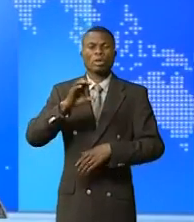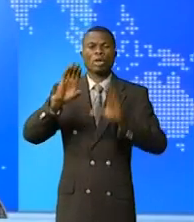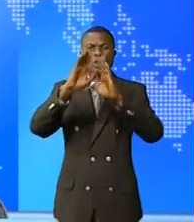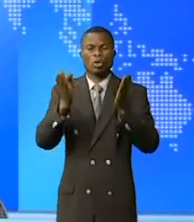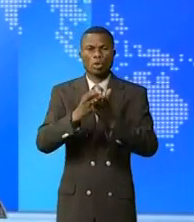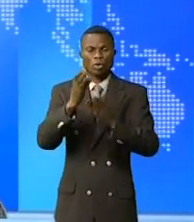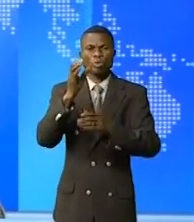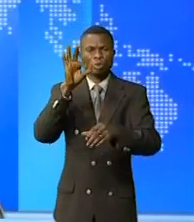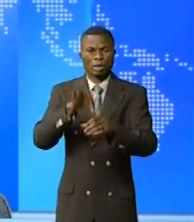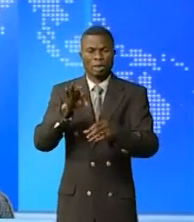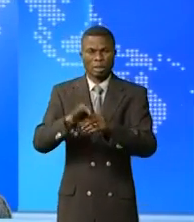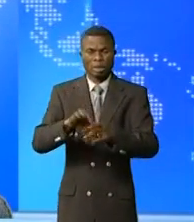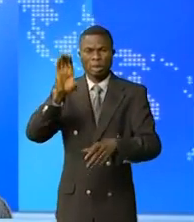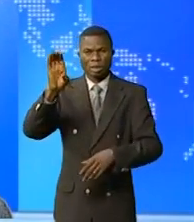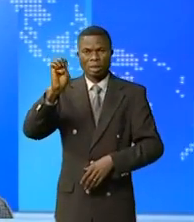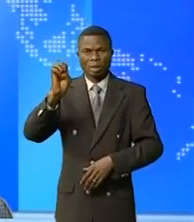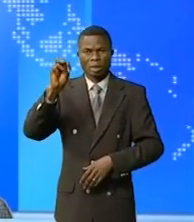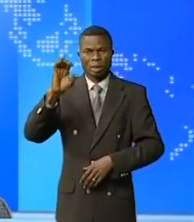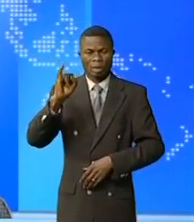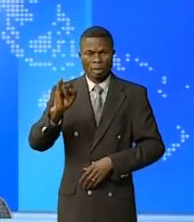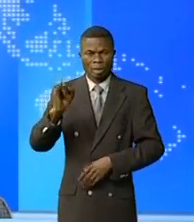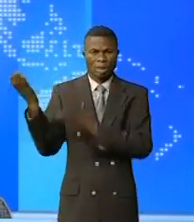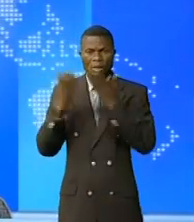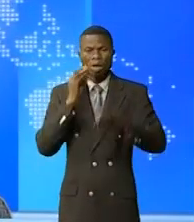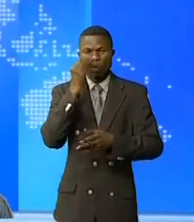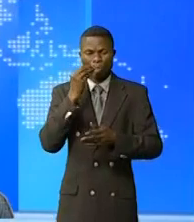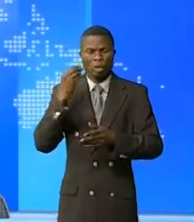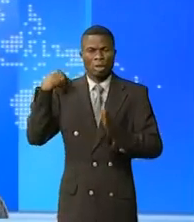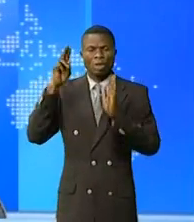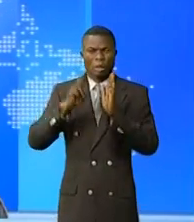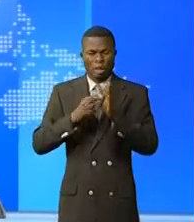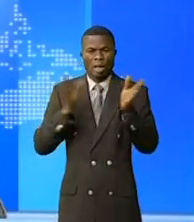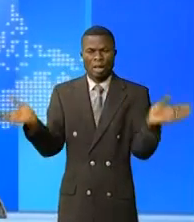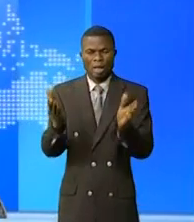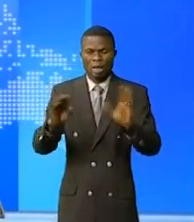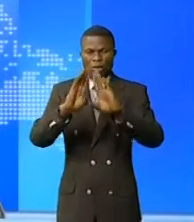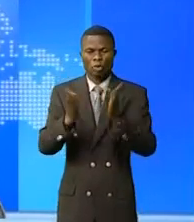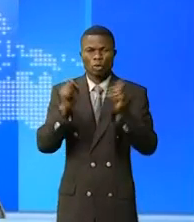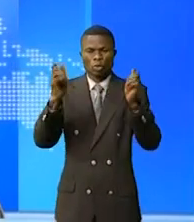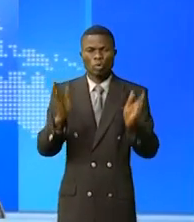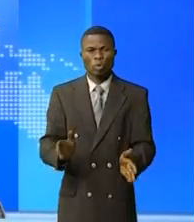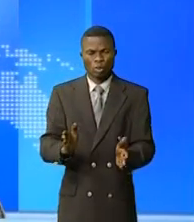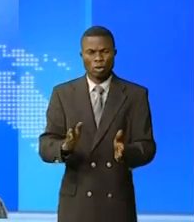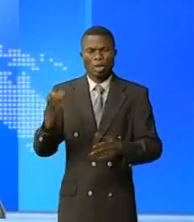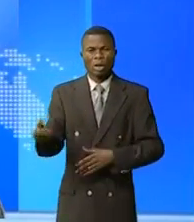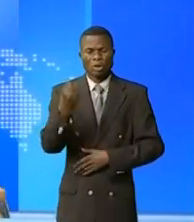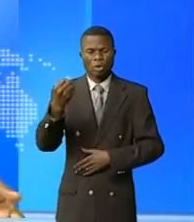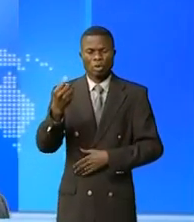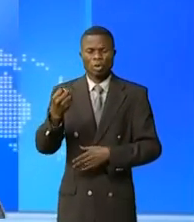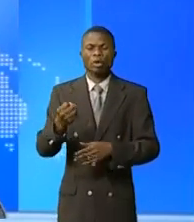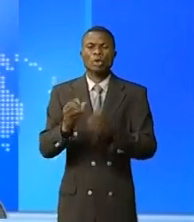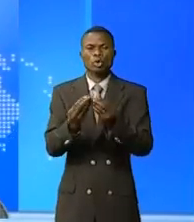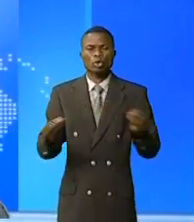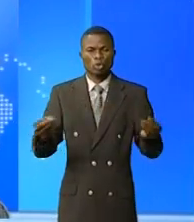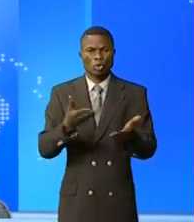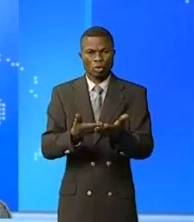nationale indépendante CENI, Patrick Muyaya, porte-parole du gouvernement, a exhorté les acteurs concernés à trouver intérêt